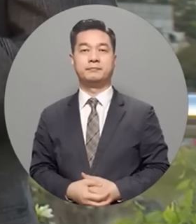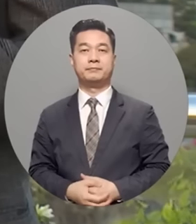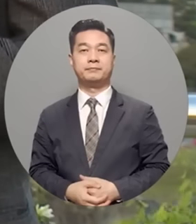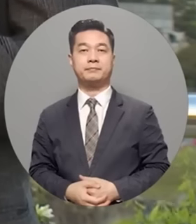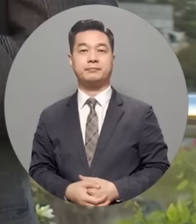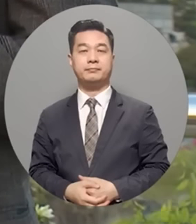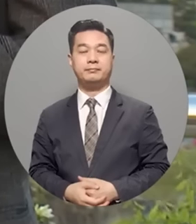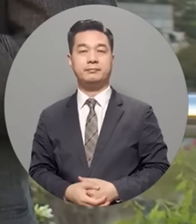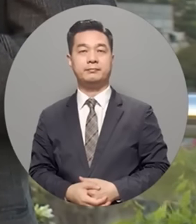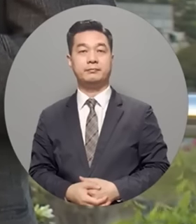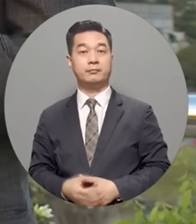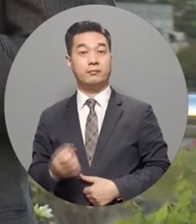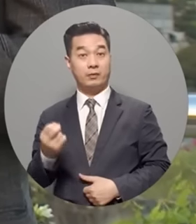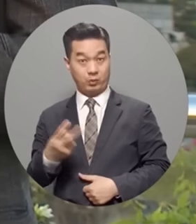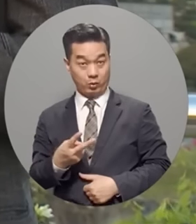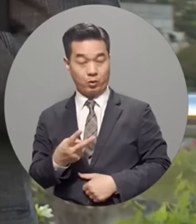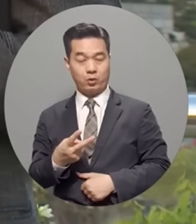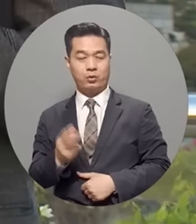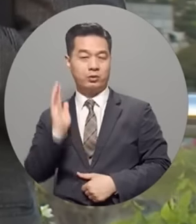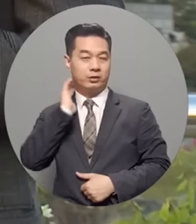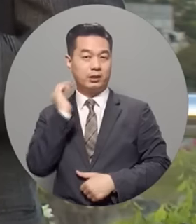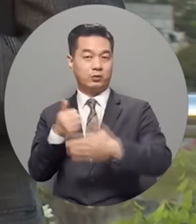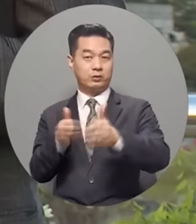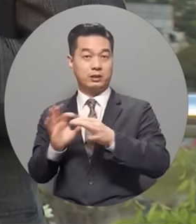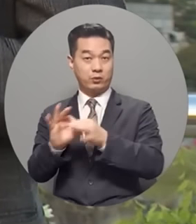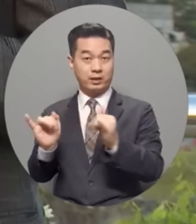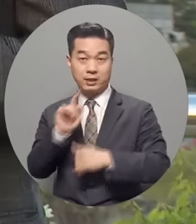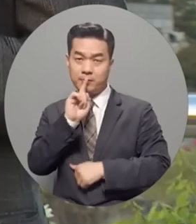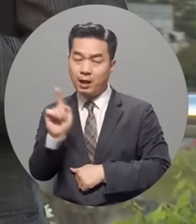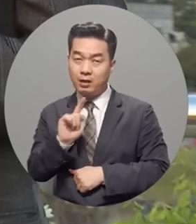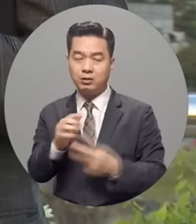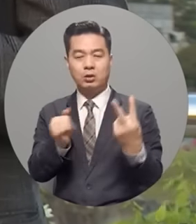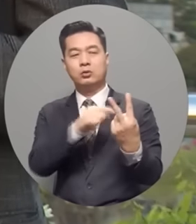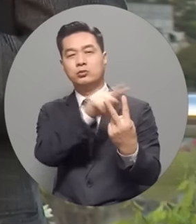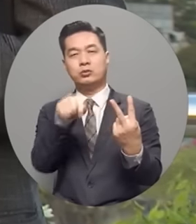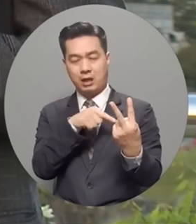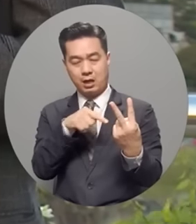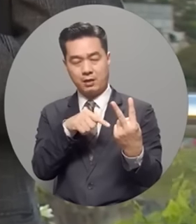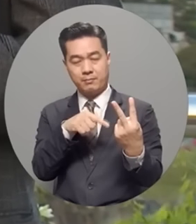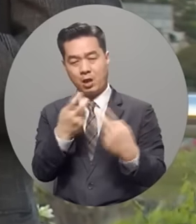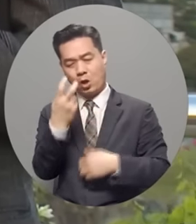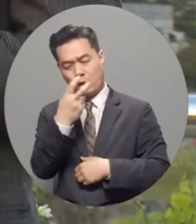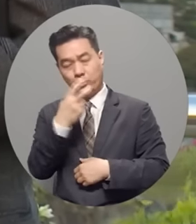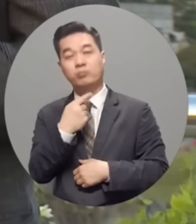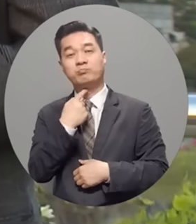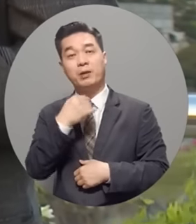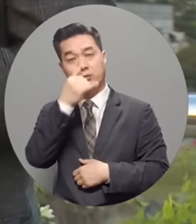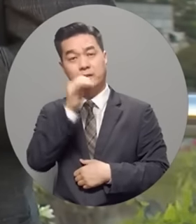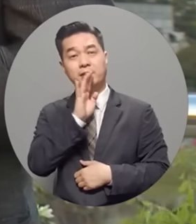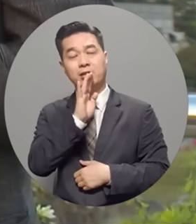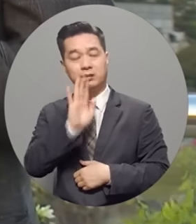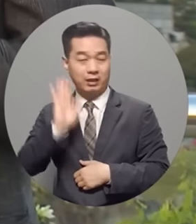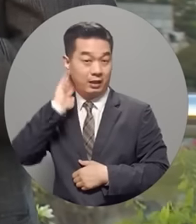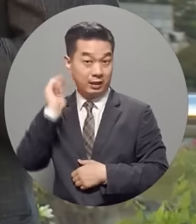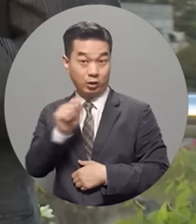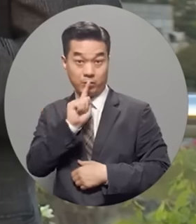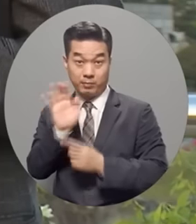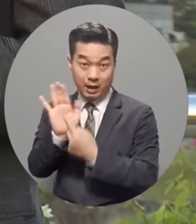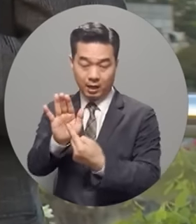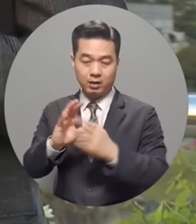이런 가운데 또 다른 대통령실 관계자는 거론된 두 인물을 유력 검토한 건 맞다며 대통령이 말한 국민을